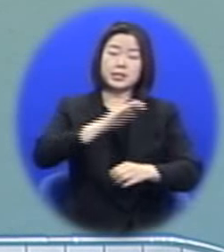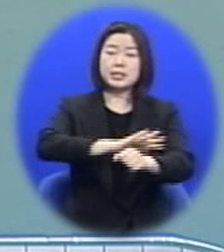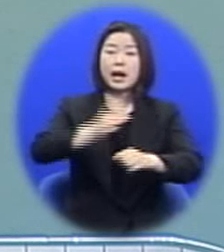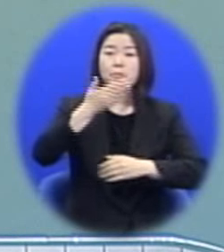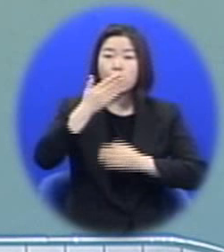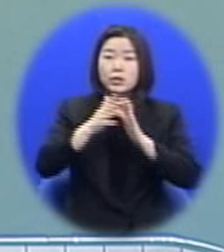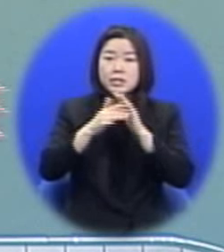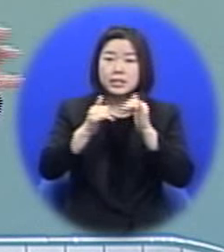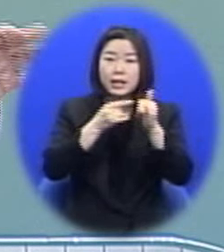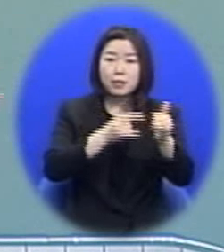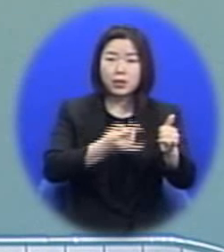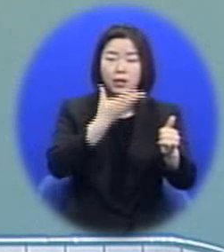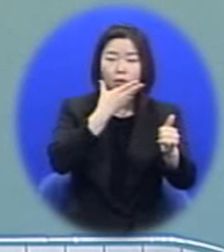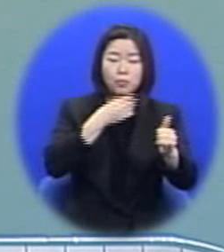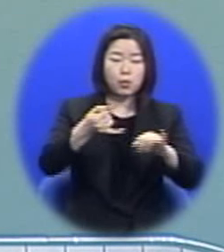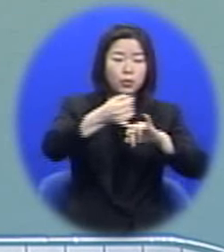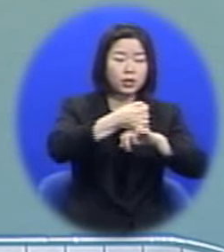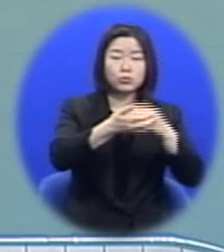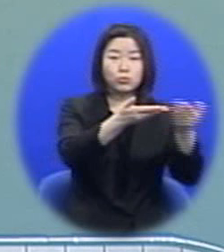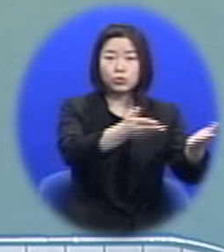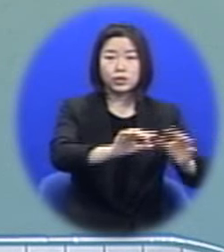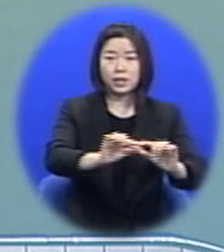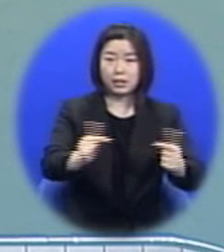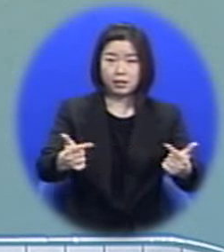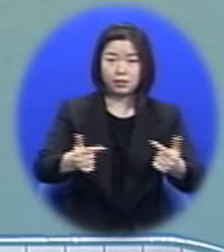하나님이 복을 약속하지 않았습니다.